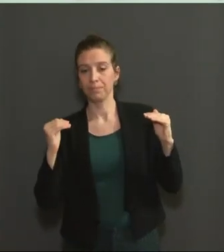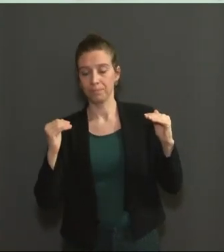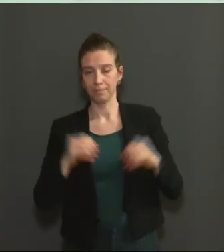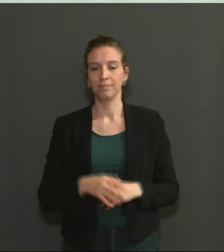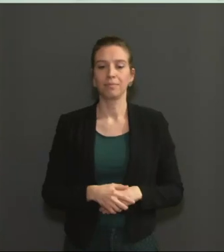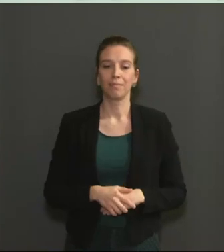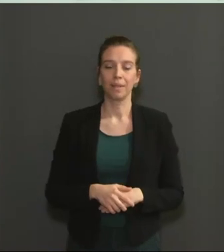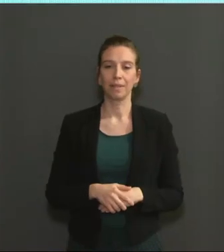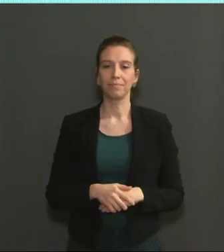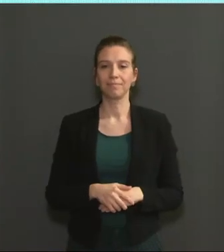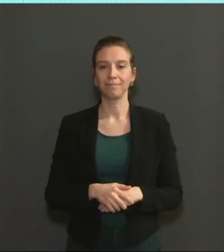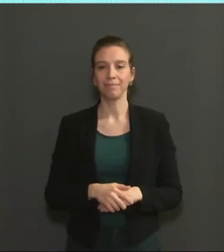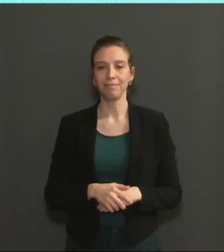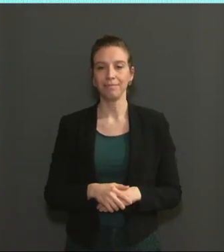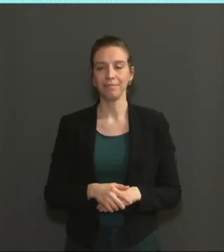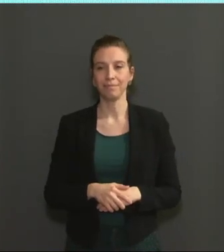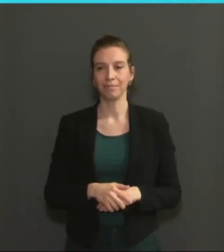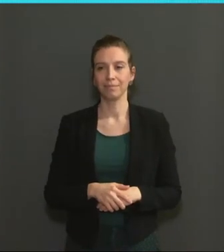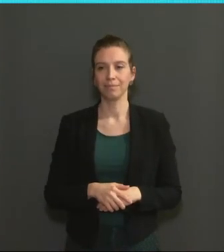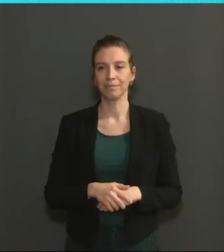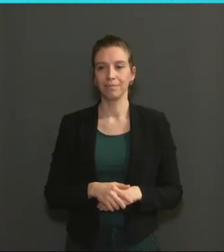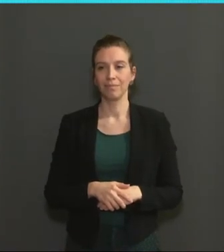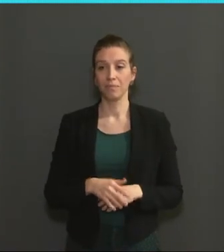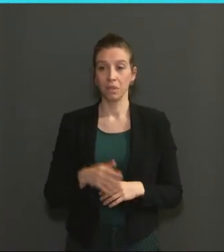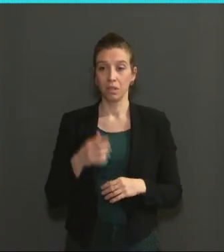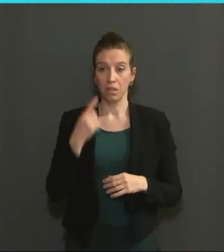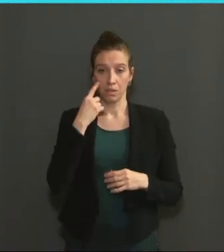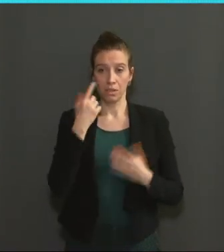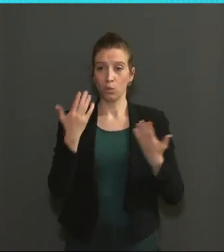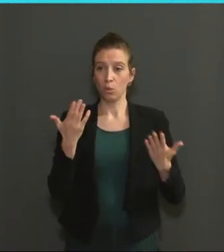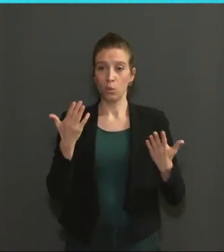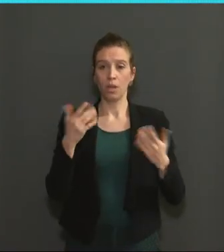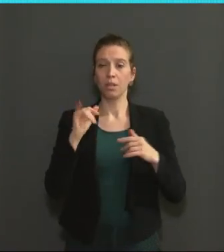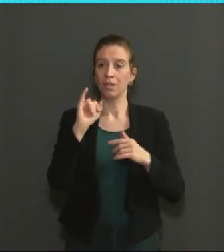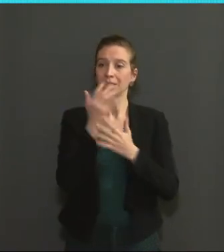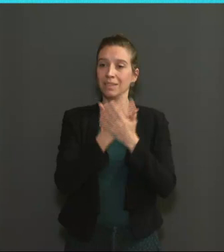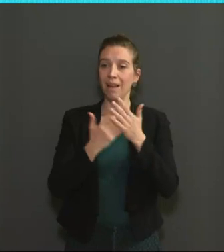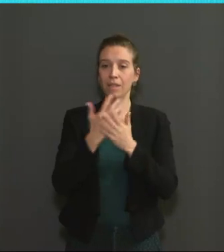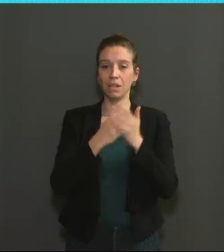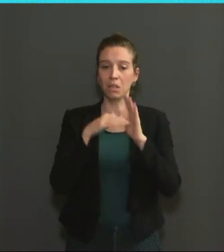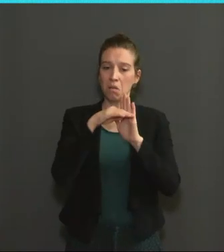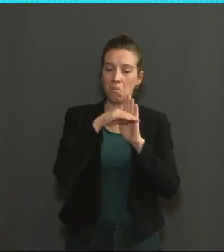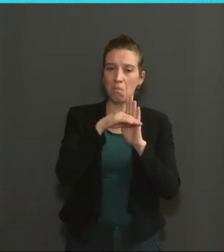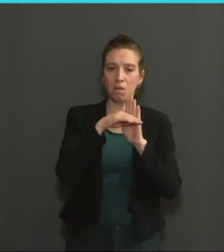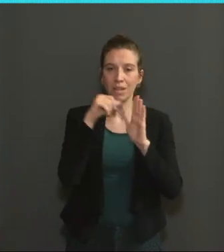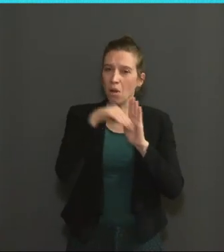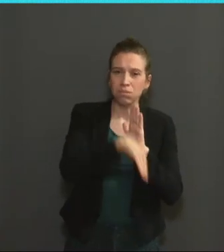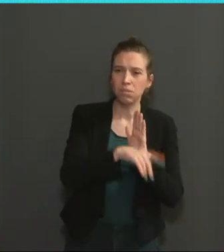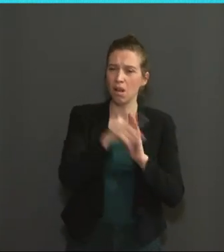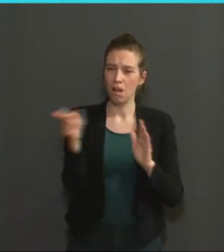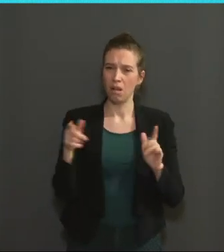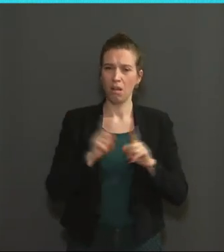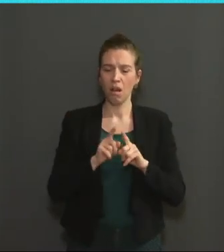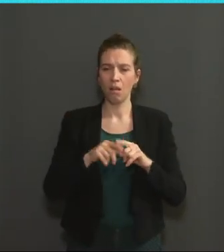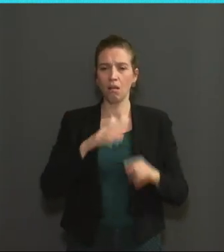ervoor laat u vooral niet onmoedigen door deze vertraging het is nog steeds mogelijk